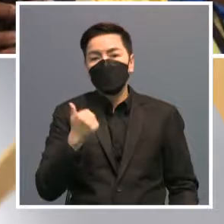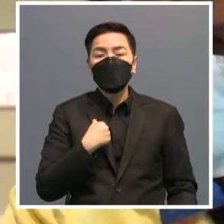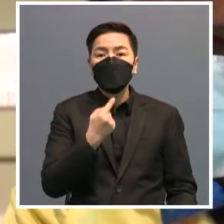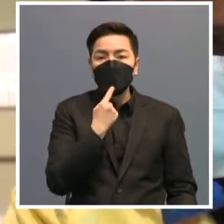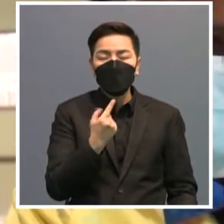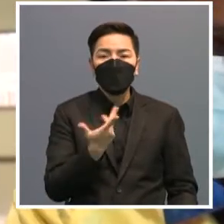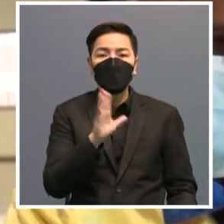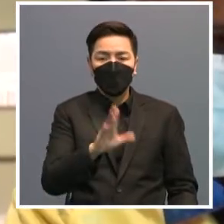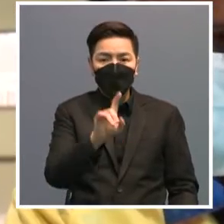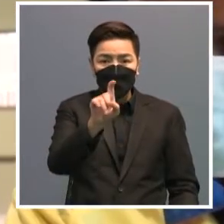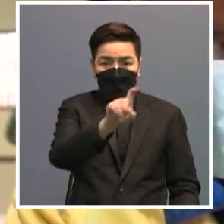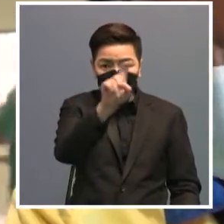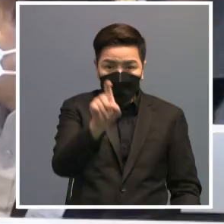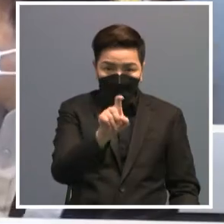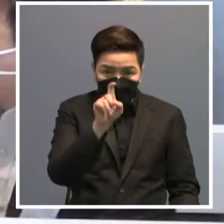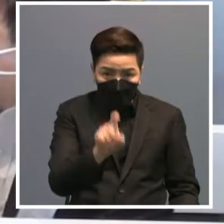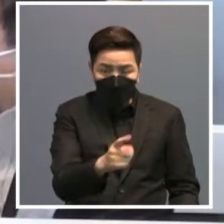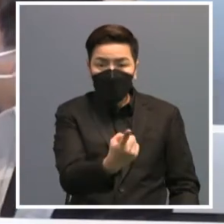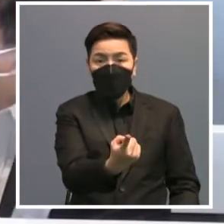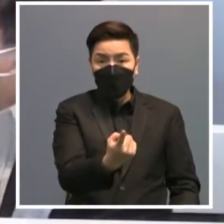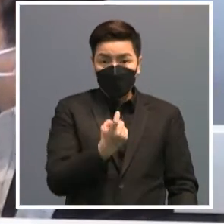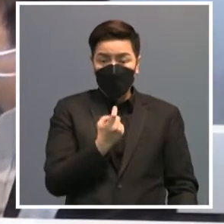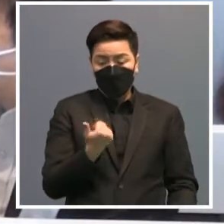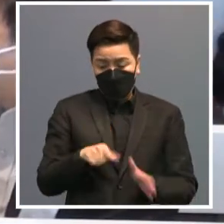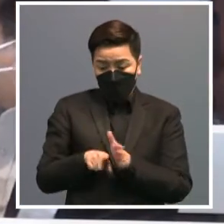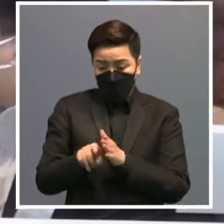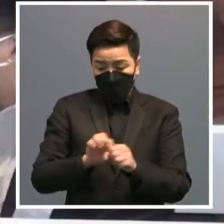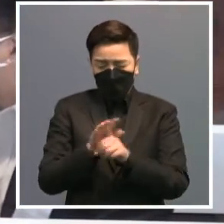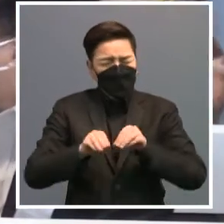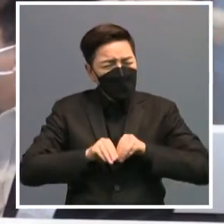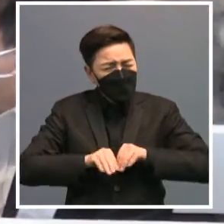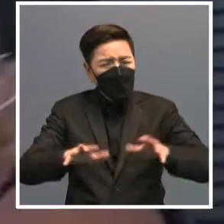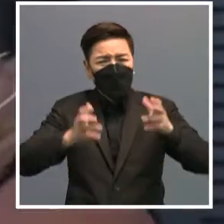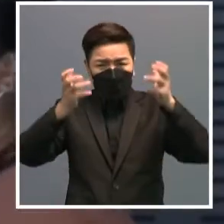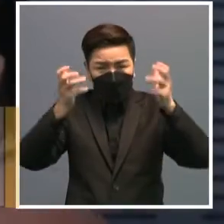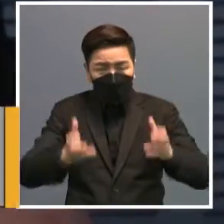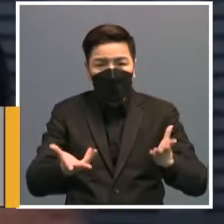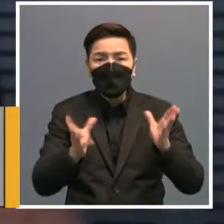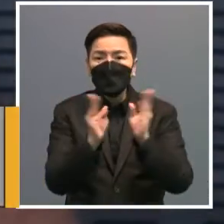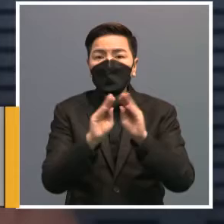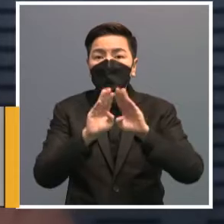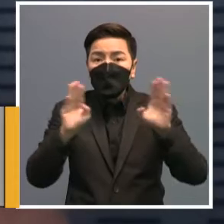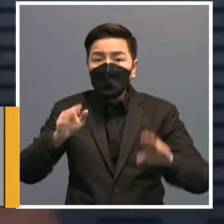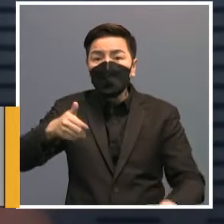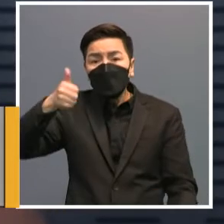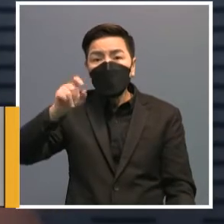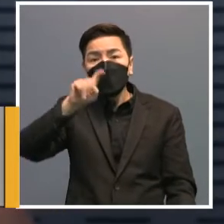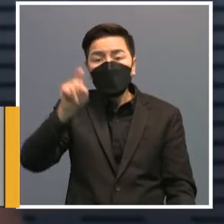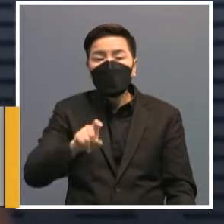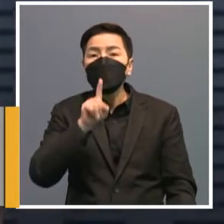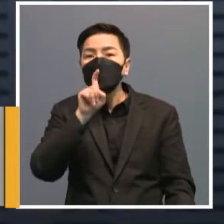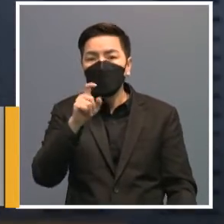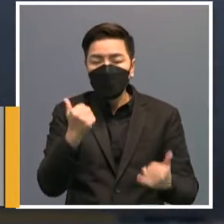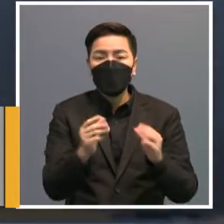ระบุคำถามที่หลายๆคนมองว่าเอ๊ะตอนนี้โควิด-19 เนี่ยก็ระบาดหนักเหมือนกันนะจะเปิดประชุมได้หรือไม่ไม่ว่าจะเป็นการ